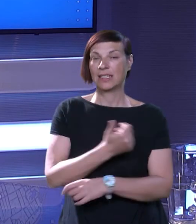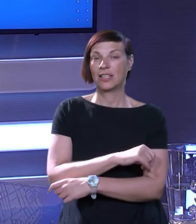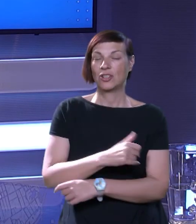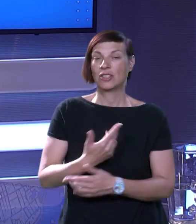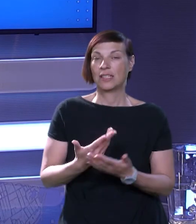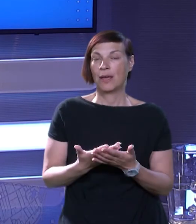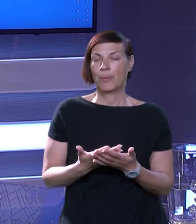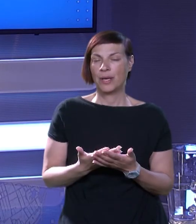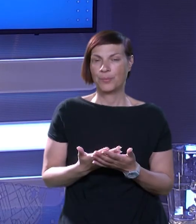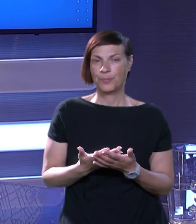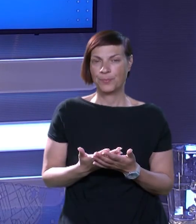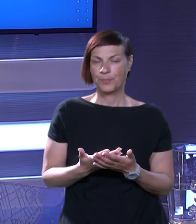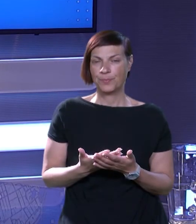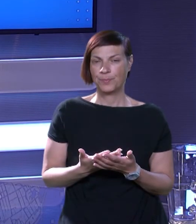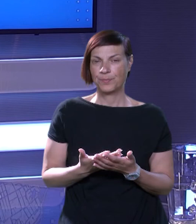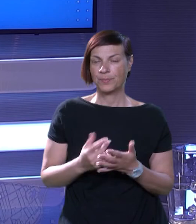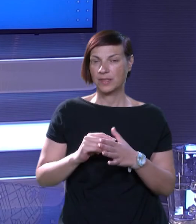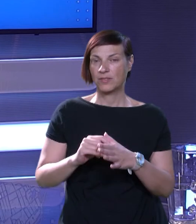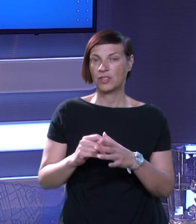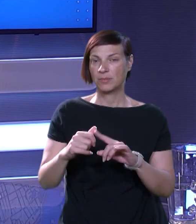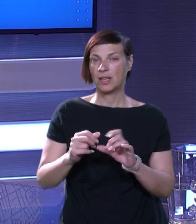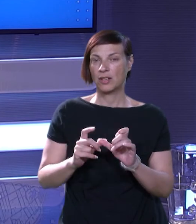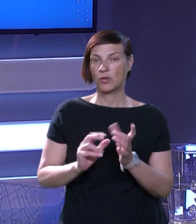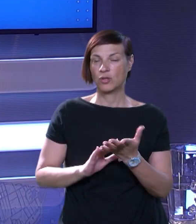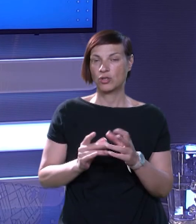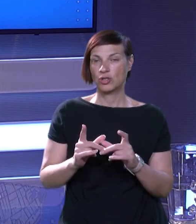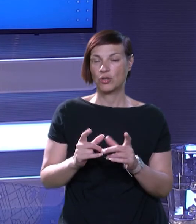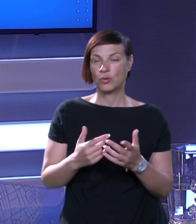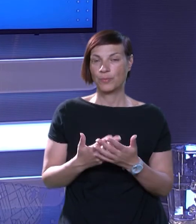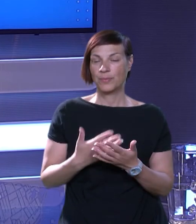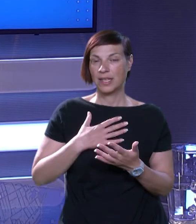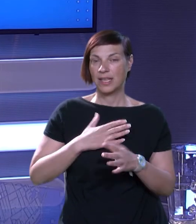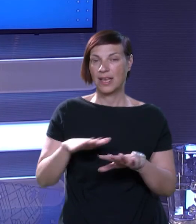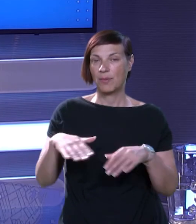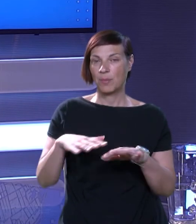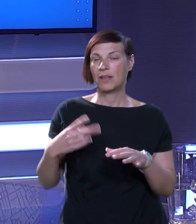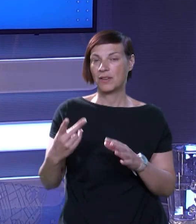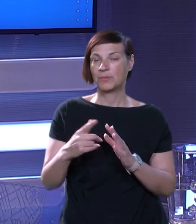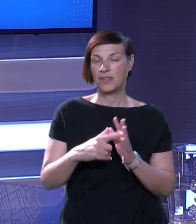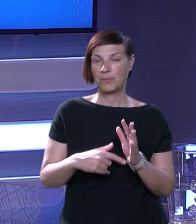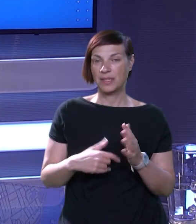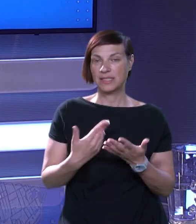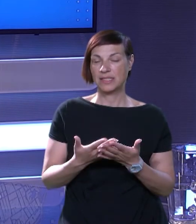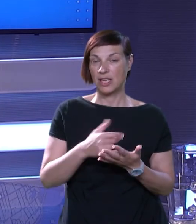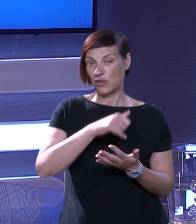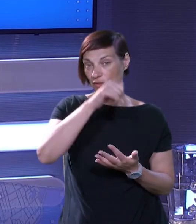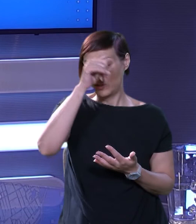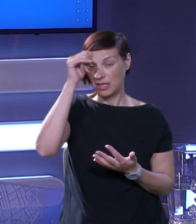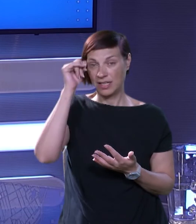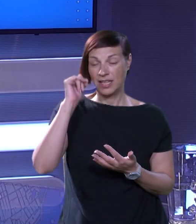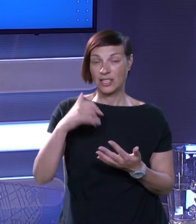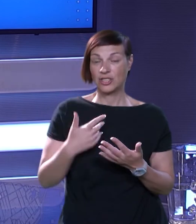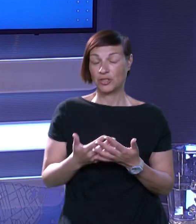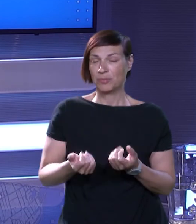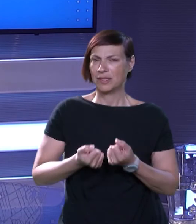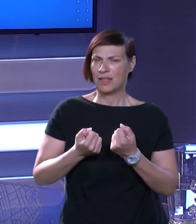godinama samo odmor. Ja odem na Korču, u Velu Luku i ja plivam 2 mjeseca. A ovo ljeto mi stvarno